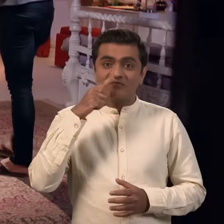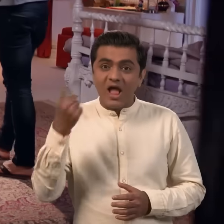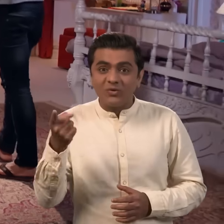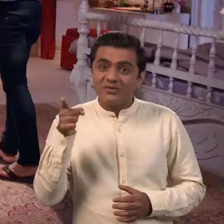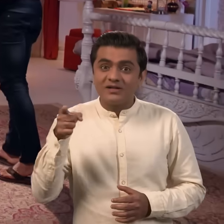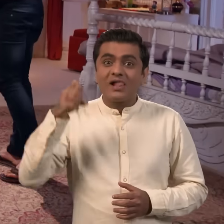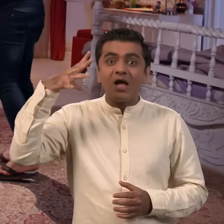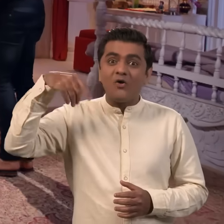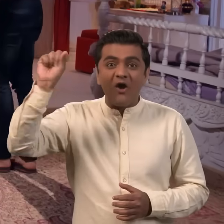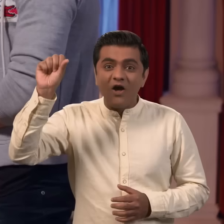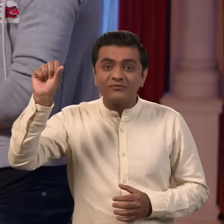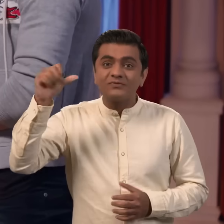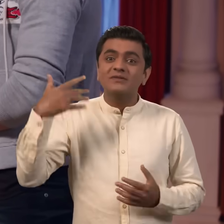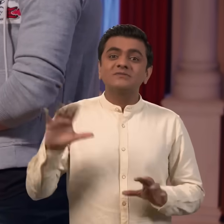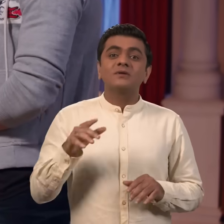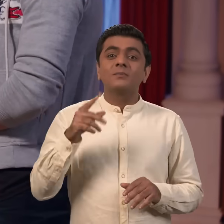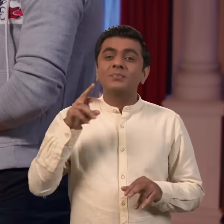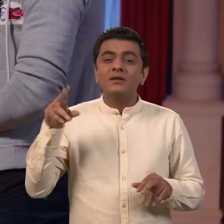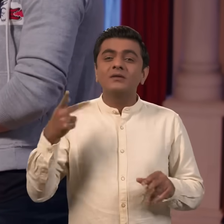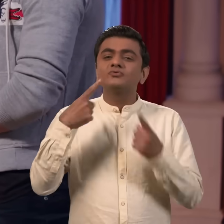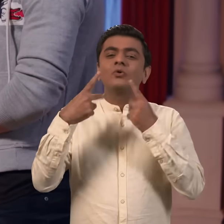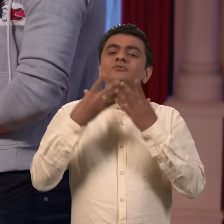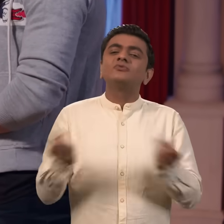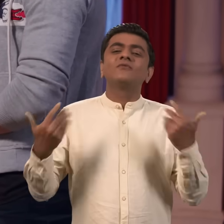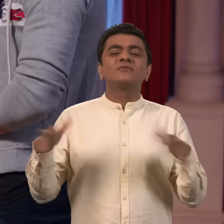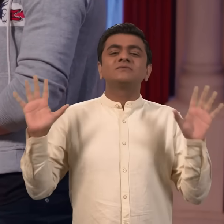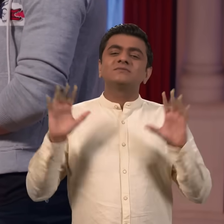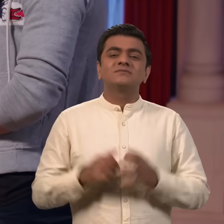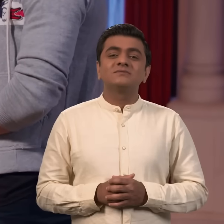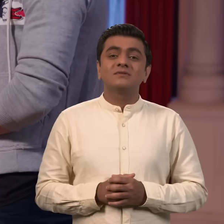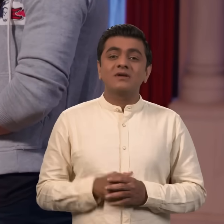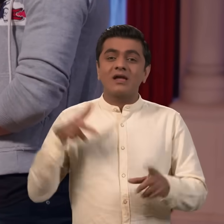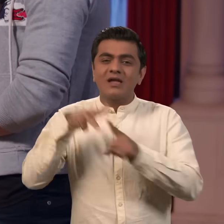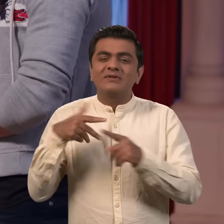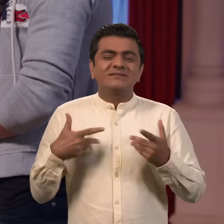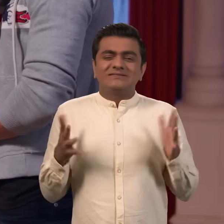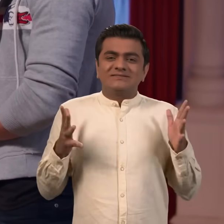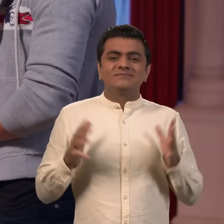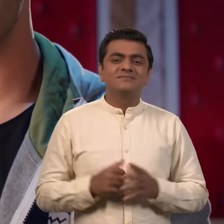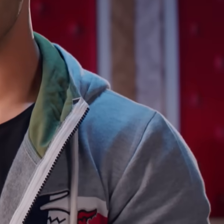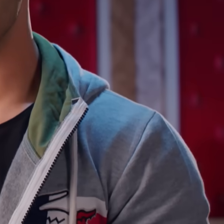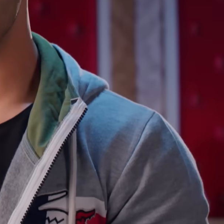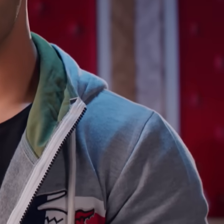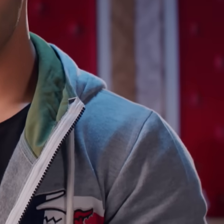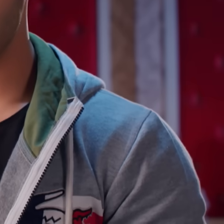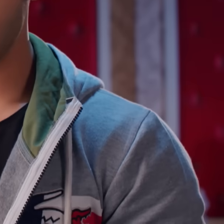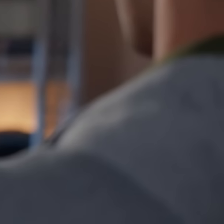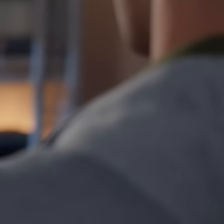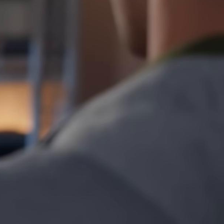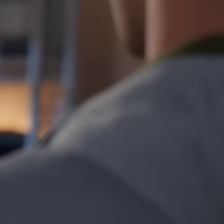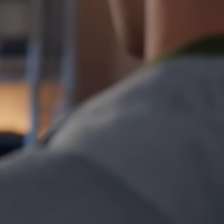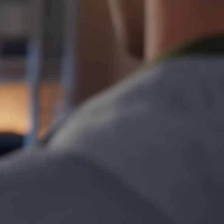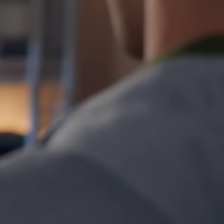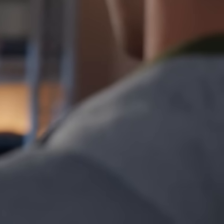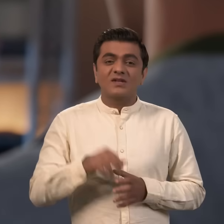बहू ने जब बत्ती ऑफ कर दी तो इसका मतलब है कि ये बात ही यहीं पे समाप्त। इसीलिए मैं बीच में नहीं आया।